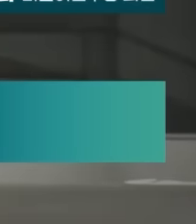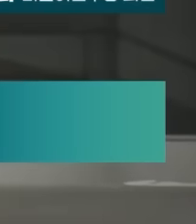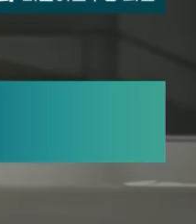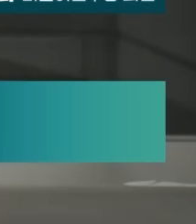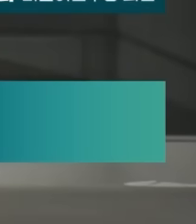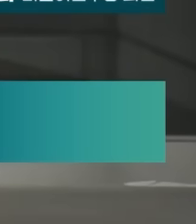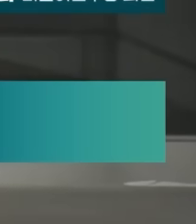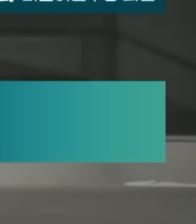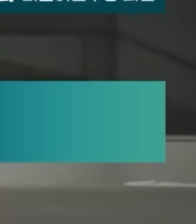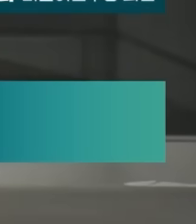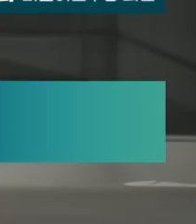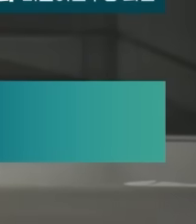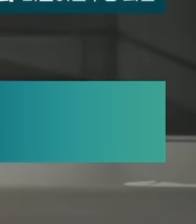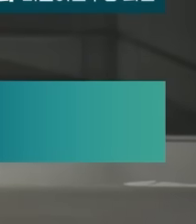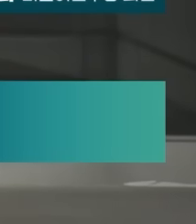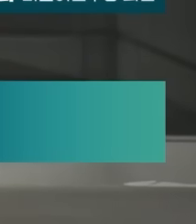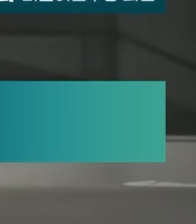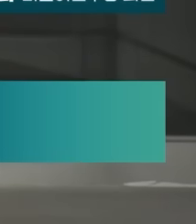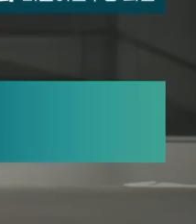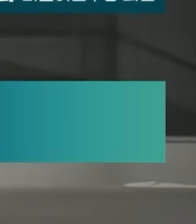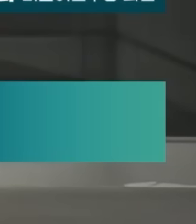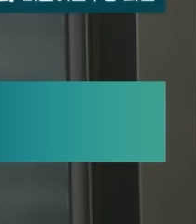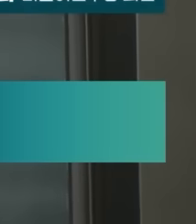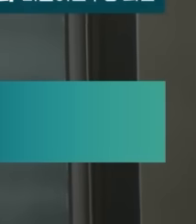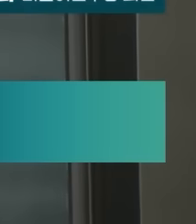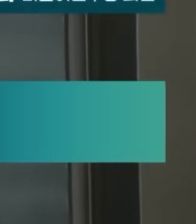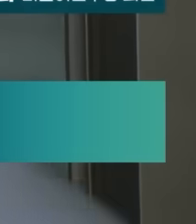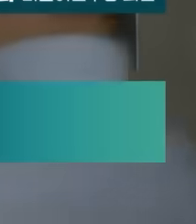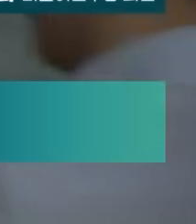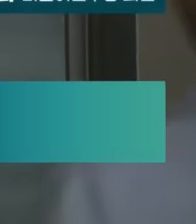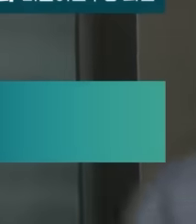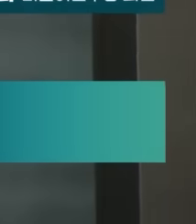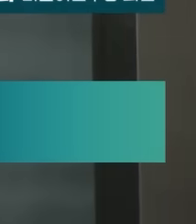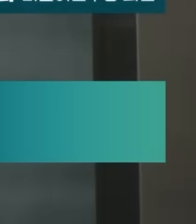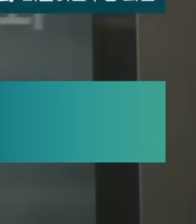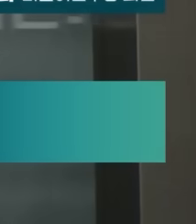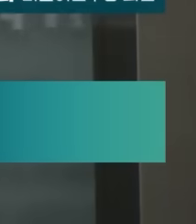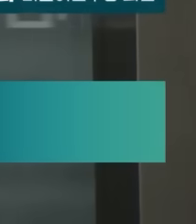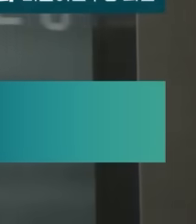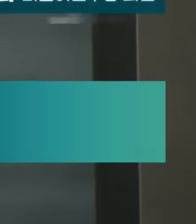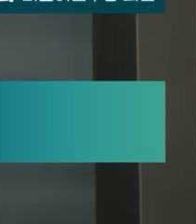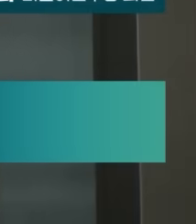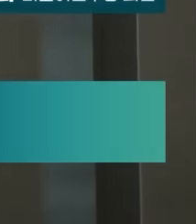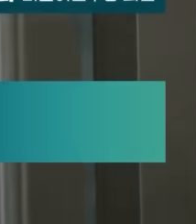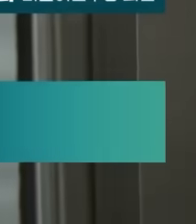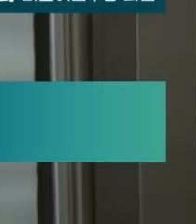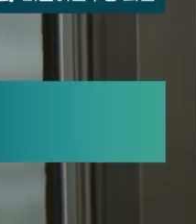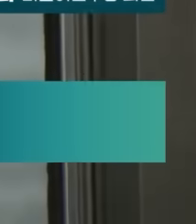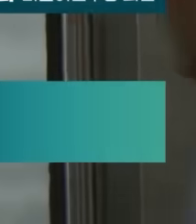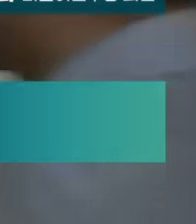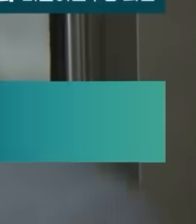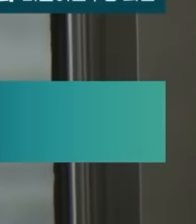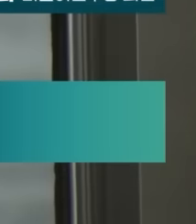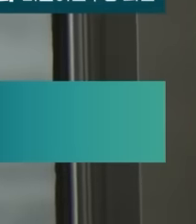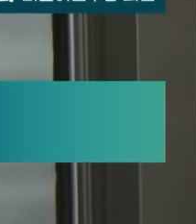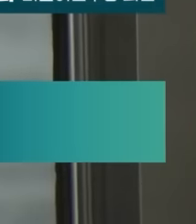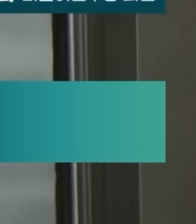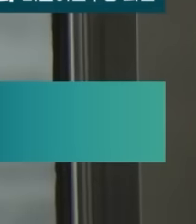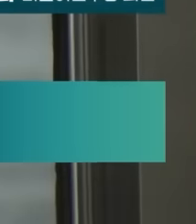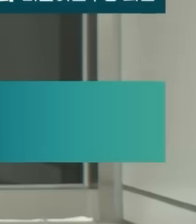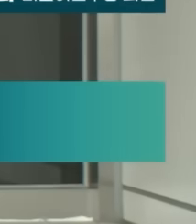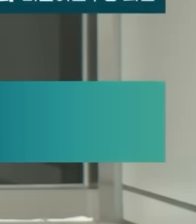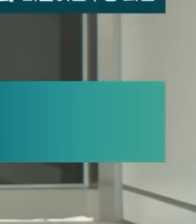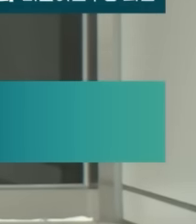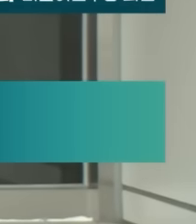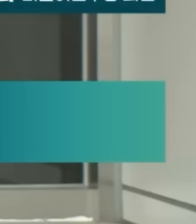그 친윤, 친위, 호위, 무사 역할을 하면서 사실상 대한민국의 독립적이고 부패